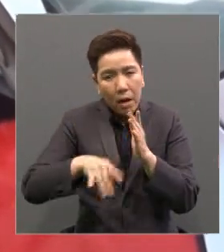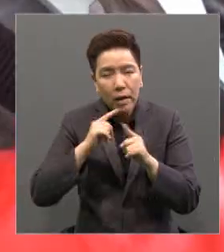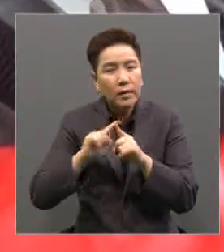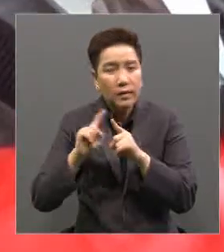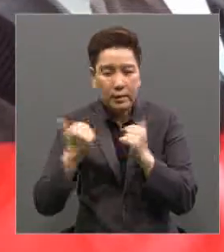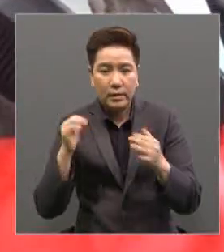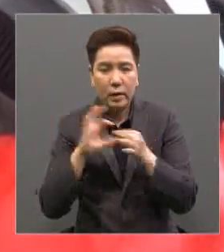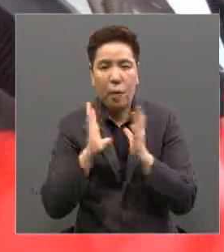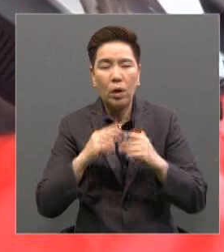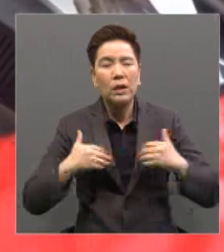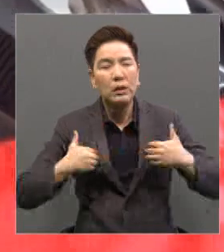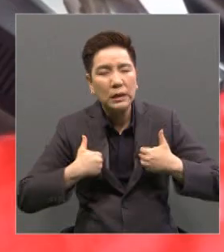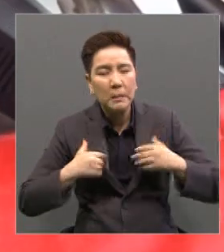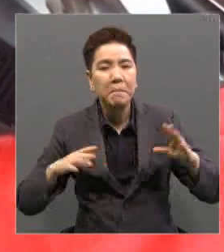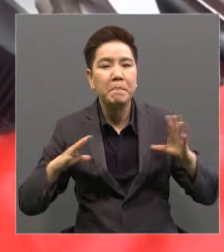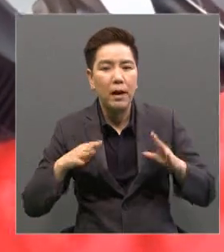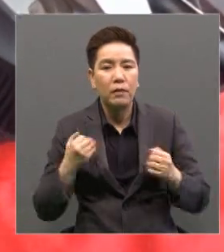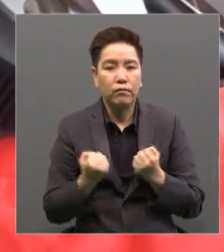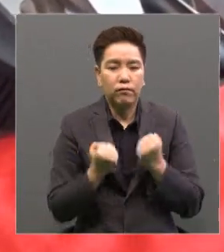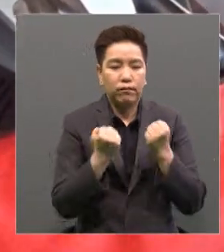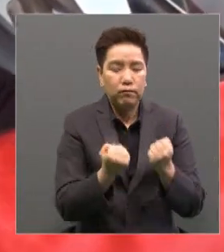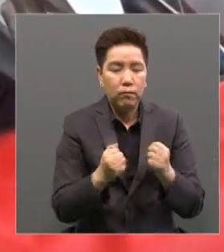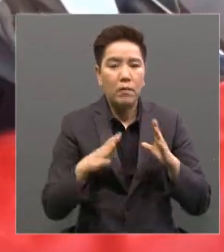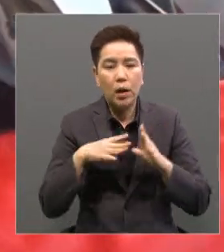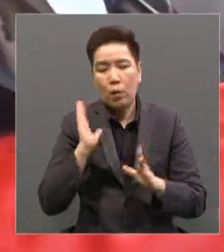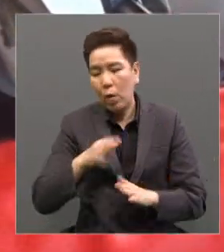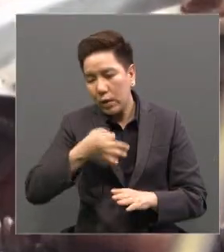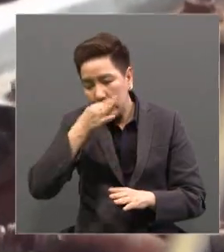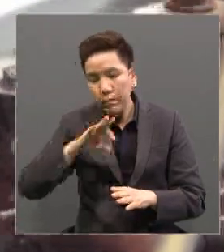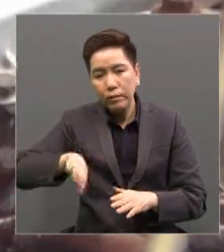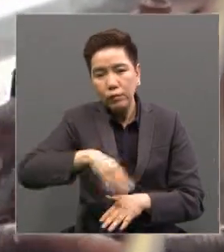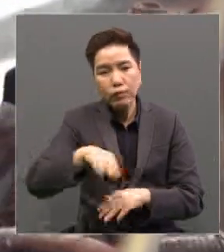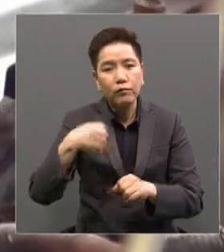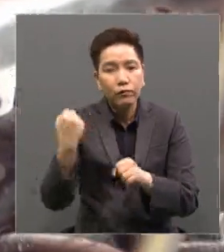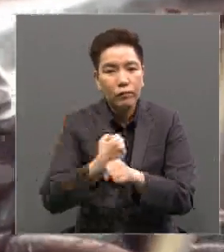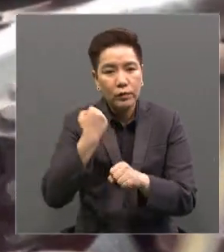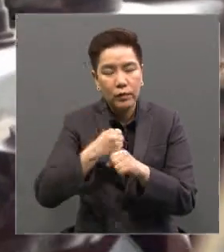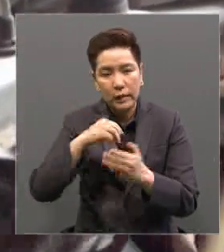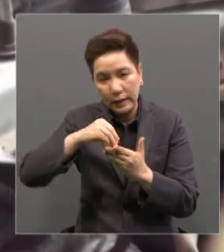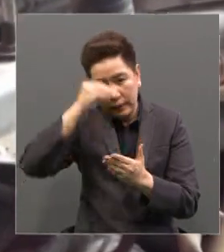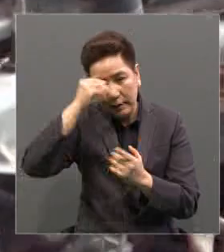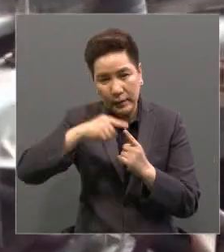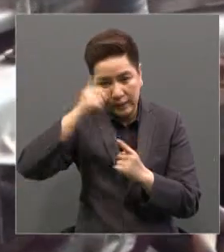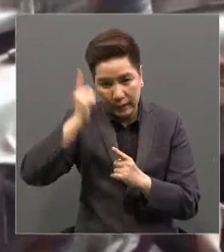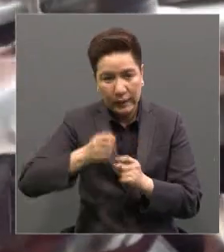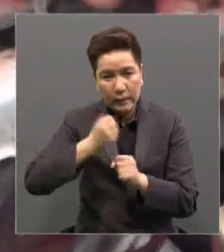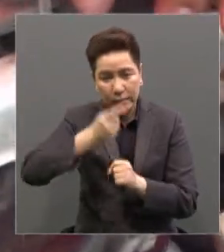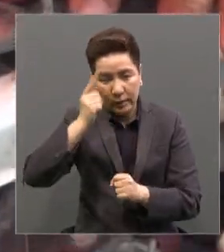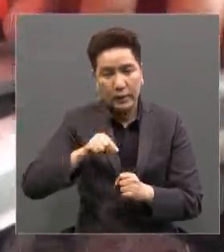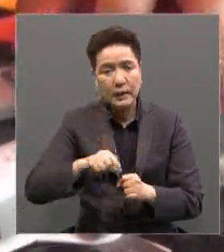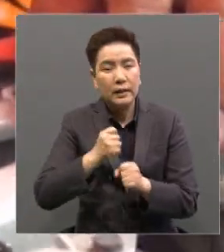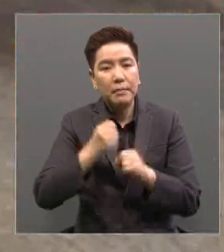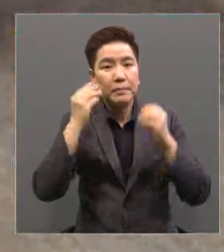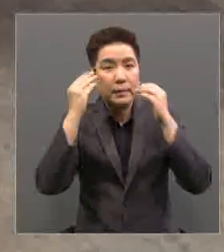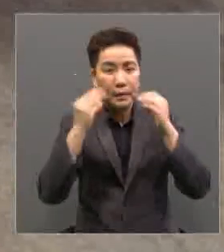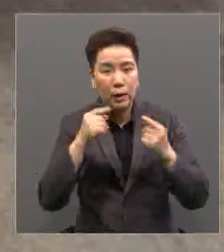ที่เหนื่อยล้าจากการเดินทางเพื่อส่งเสริมพัฒนาวิชาชีพให้กับนักเรียนนักศึกษาจากการเรียนในสถานที่จริงซึ่งกิจกรรมที่